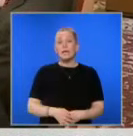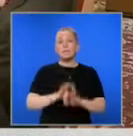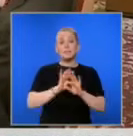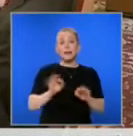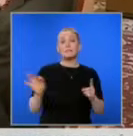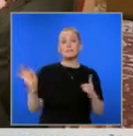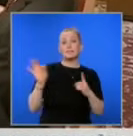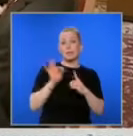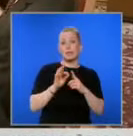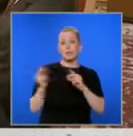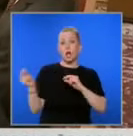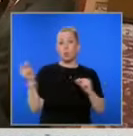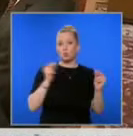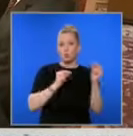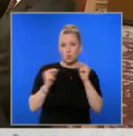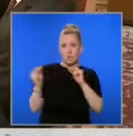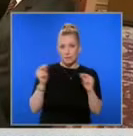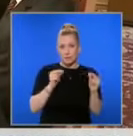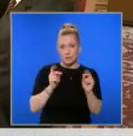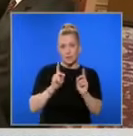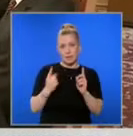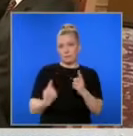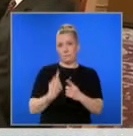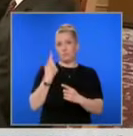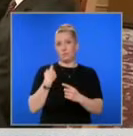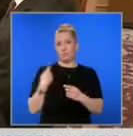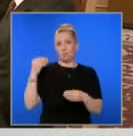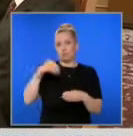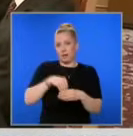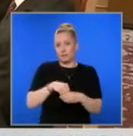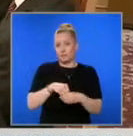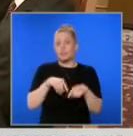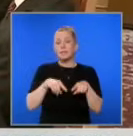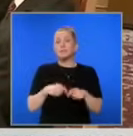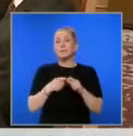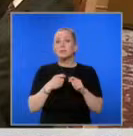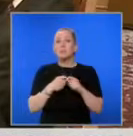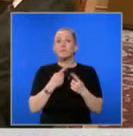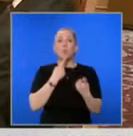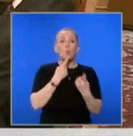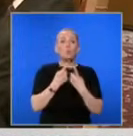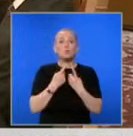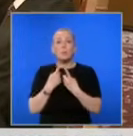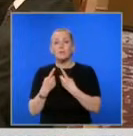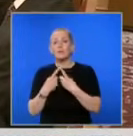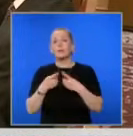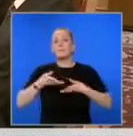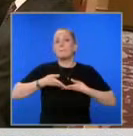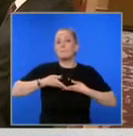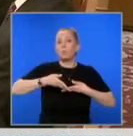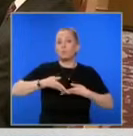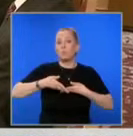целта на консултациите, не за първи път участвате. Те е да се създадат условия, които максимално да